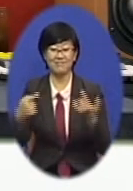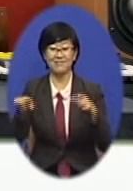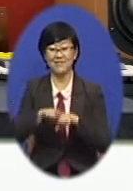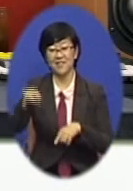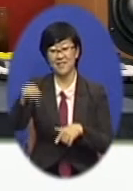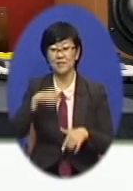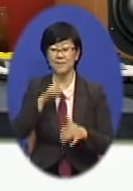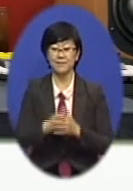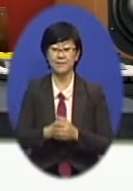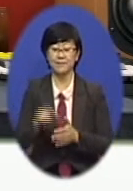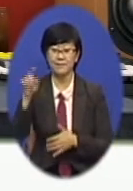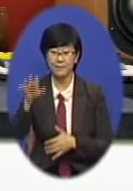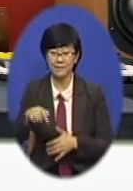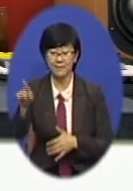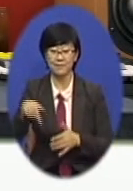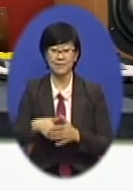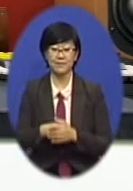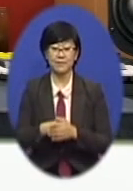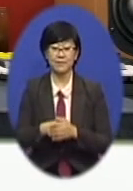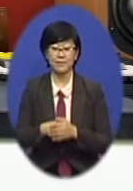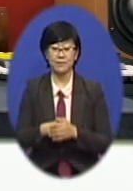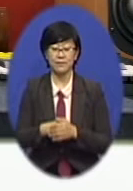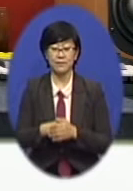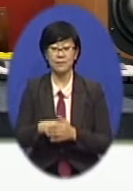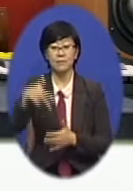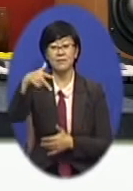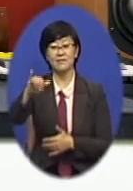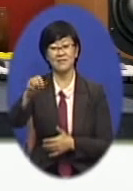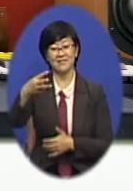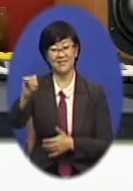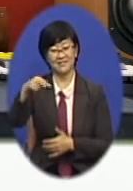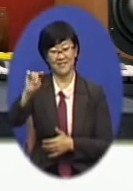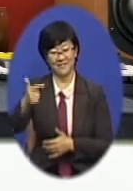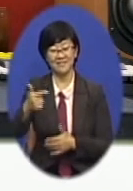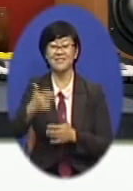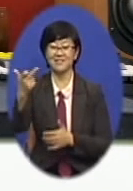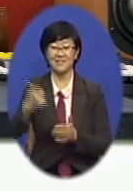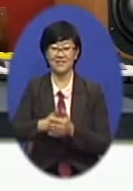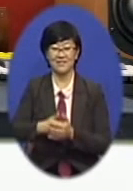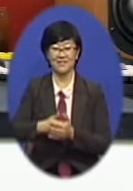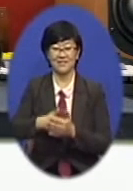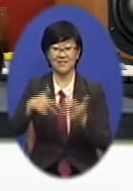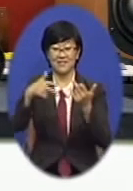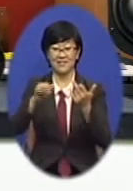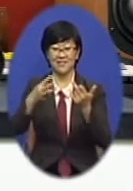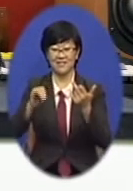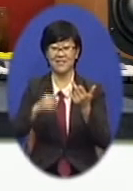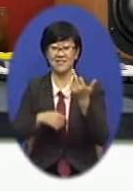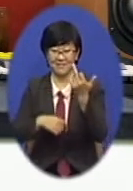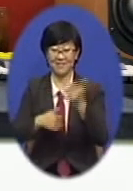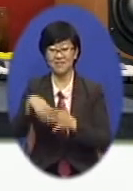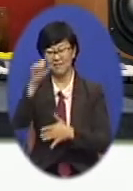아 그래요? 어디로 다녀오셨어요? 아 지리산요. 지리산. 아, 지리산, 아니요.